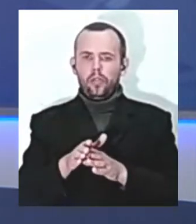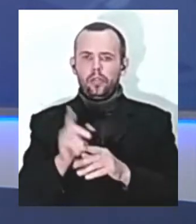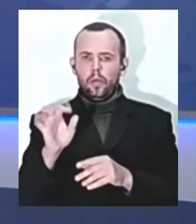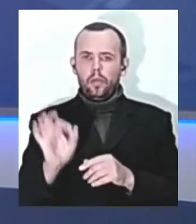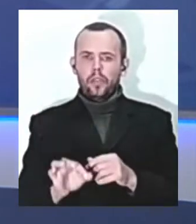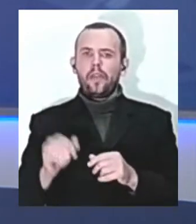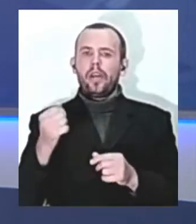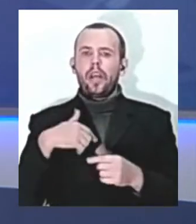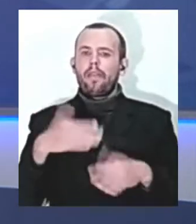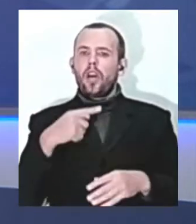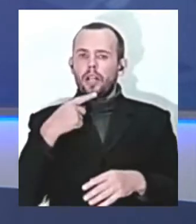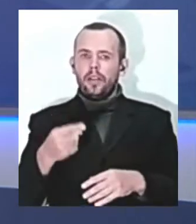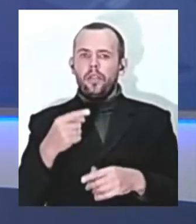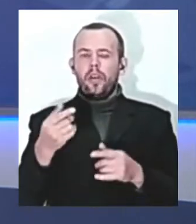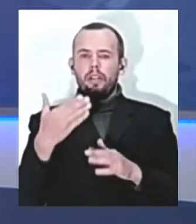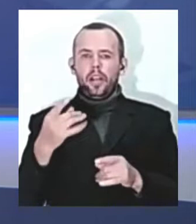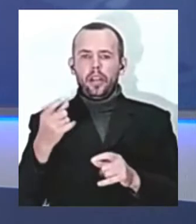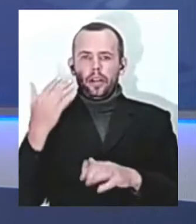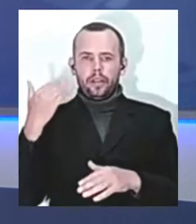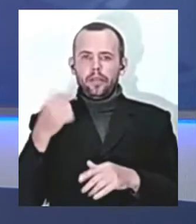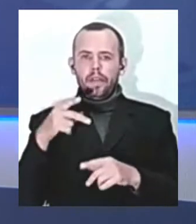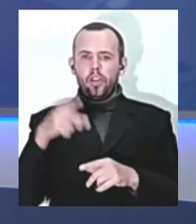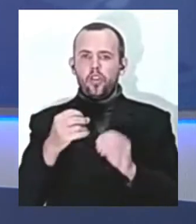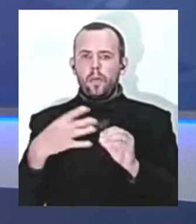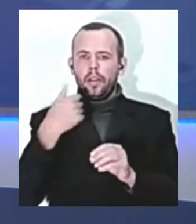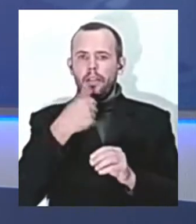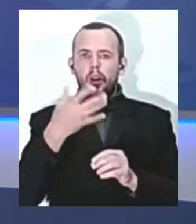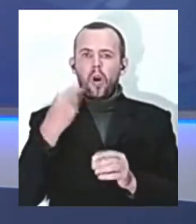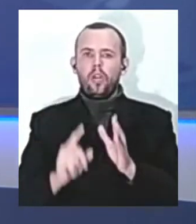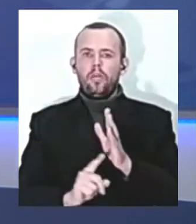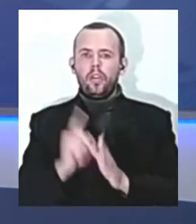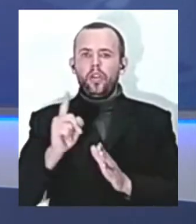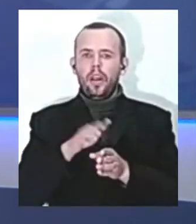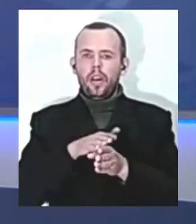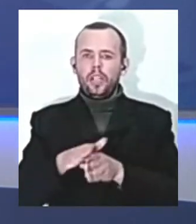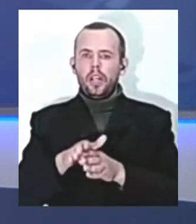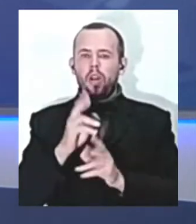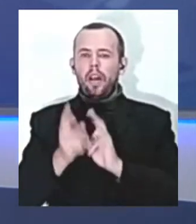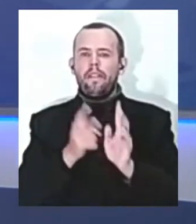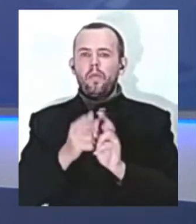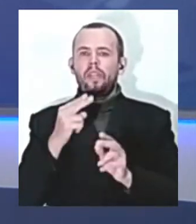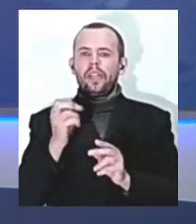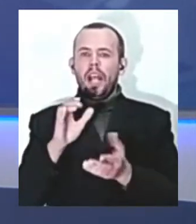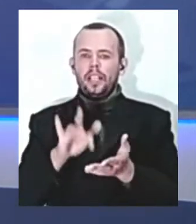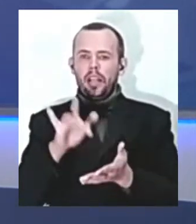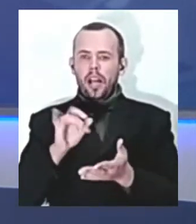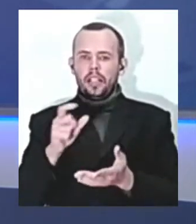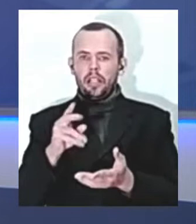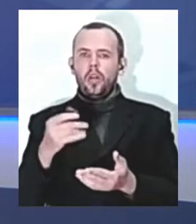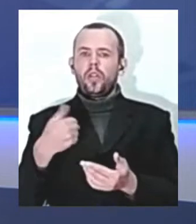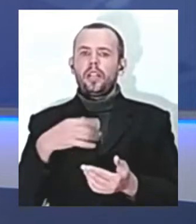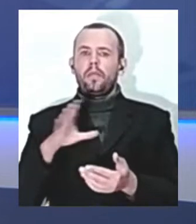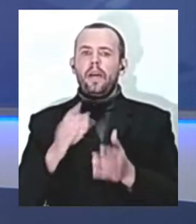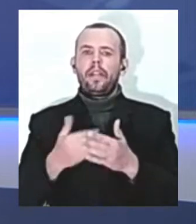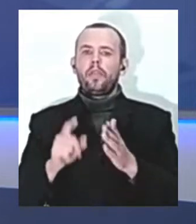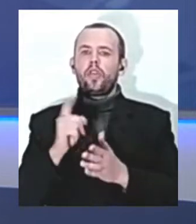сказали, декілька років тому назад, з 2015 року, коли почалася реалізація реформи децентралізації, то в нас було від початку декілька громад,